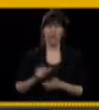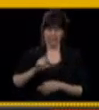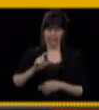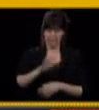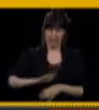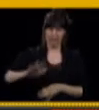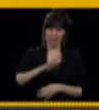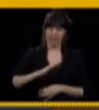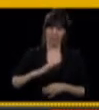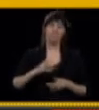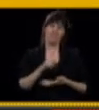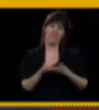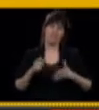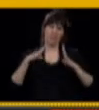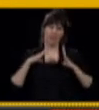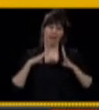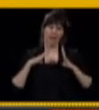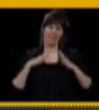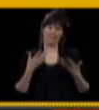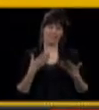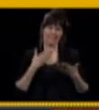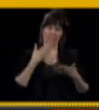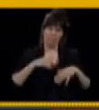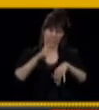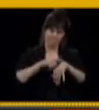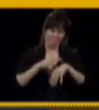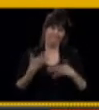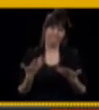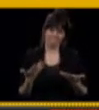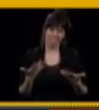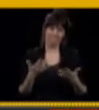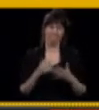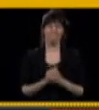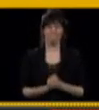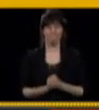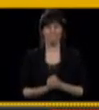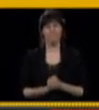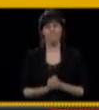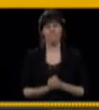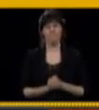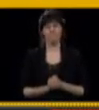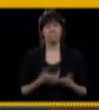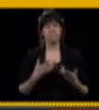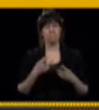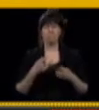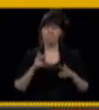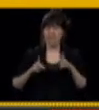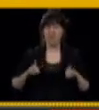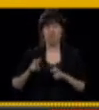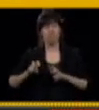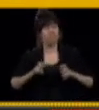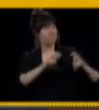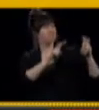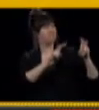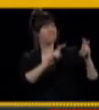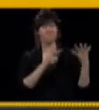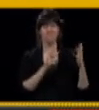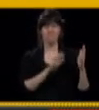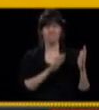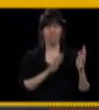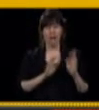tombé au plus mauvais moment donc juste avant qu'on dise aux gens d'arrêter de voyage et ben nous on a eu